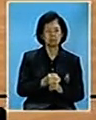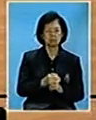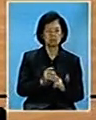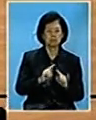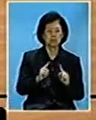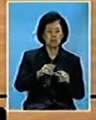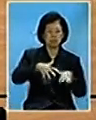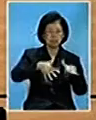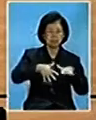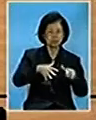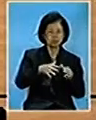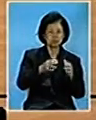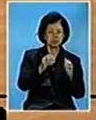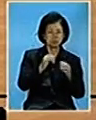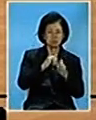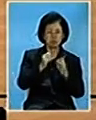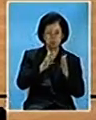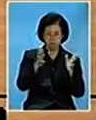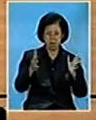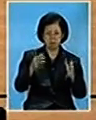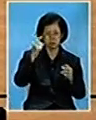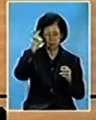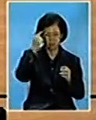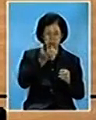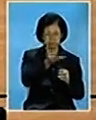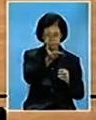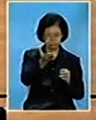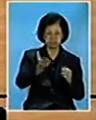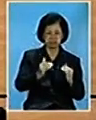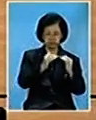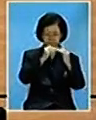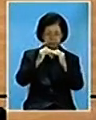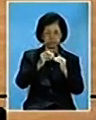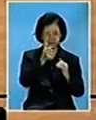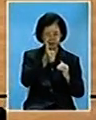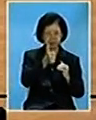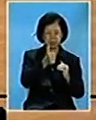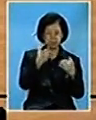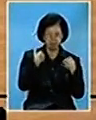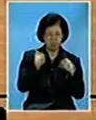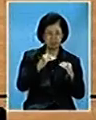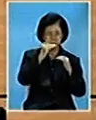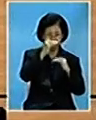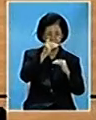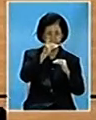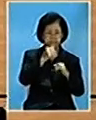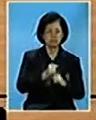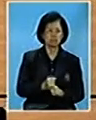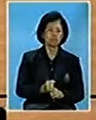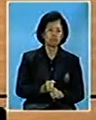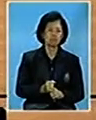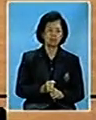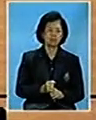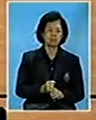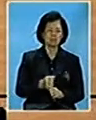แต่ประชาชนจำนวนมากอีกเช่นกันก็เชื่อว่าท่านยุติธรรมและท่านมีมาตรฐาน